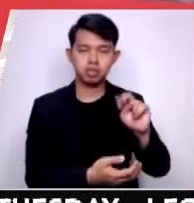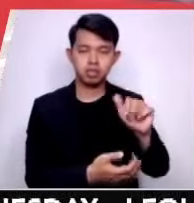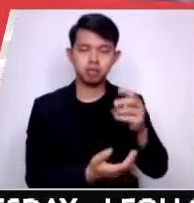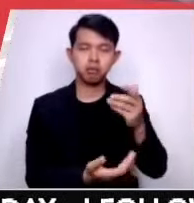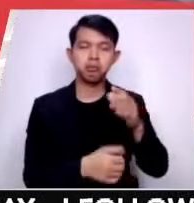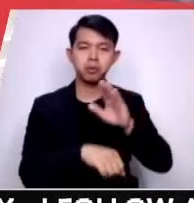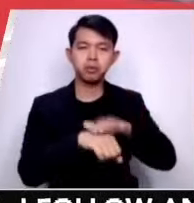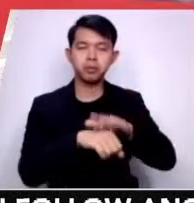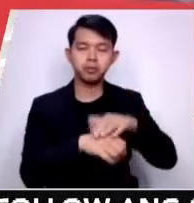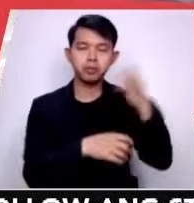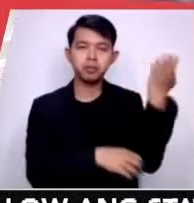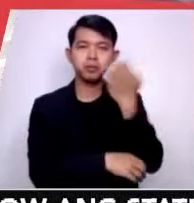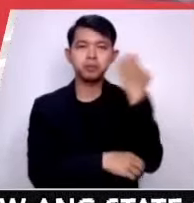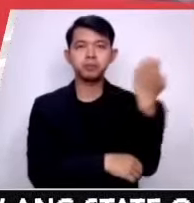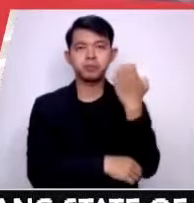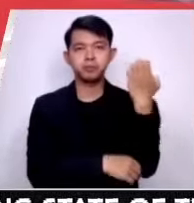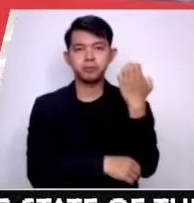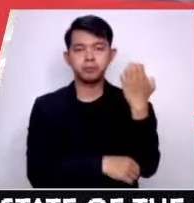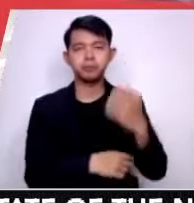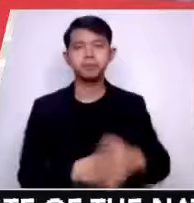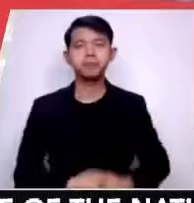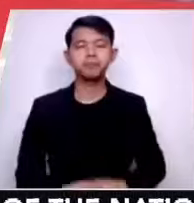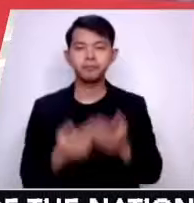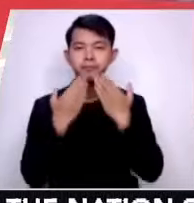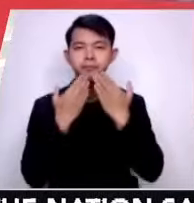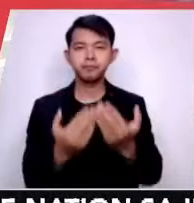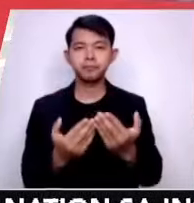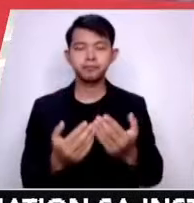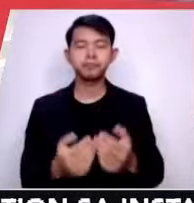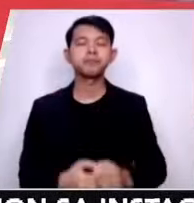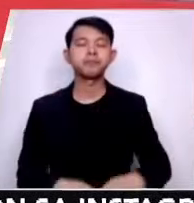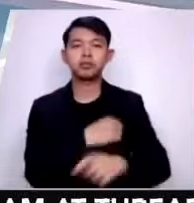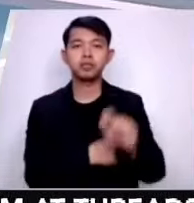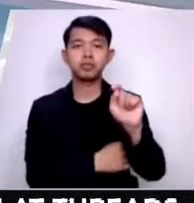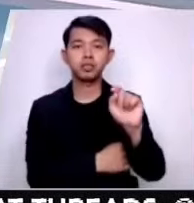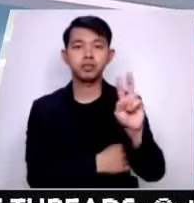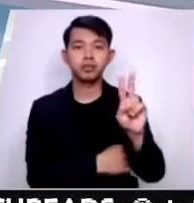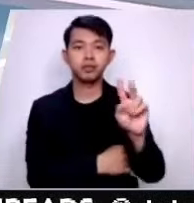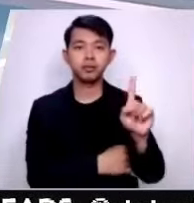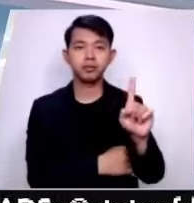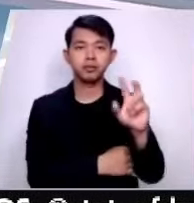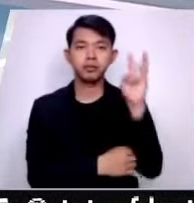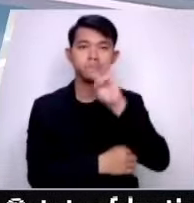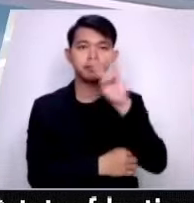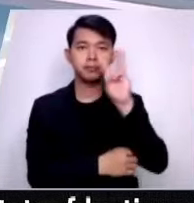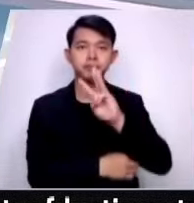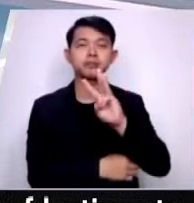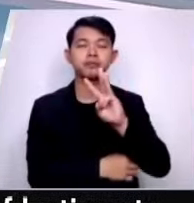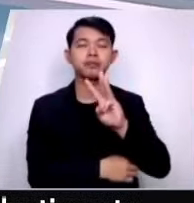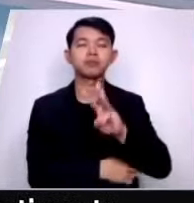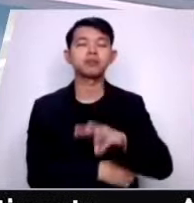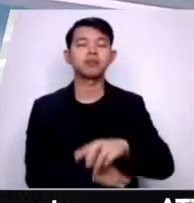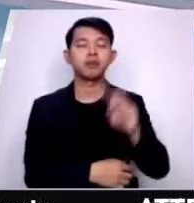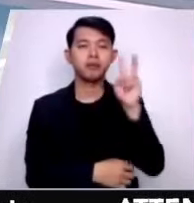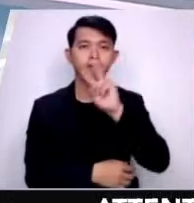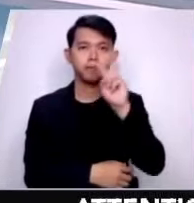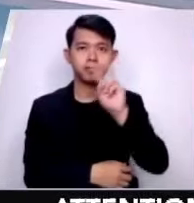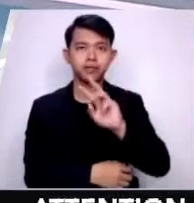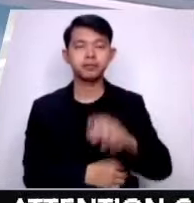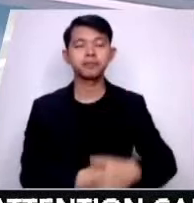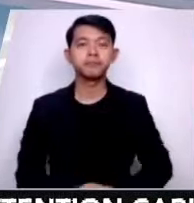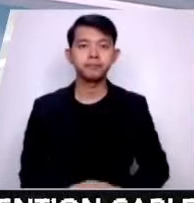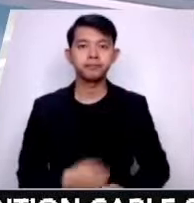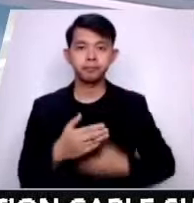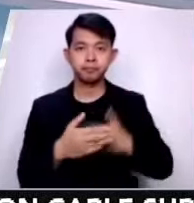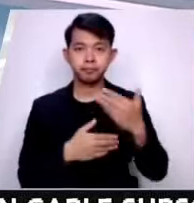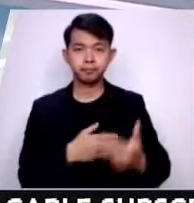Aileen Pedreso ng GMA Regional TV 1, Western Visayas. Kahit tapos na ang pandemya, kanya-kanyang pag-iingat pa rin ang